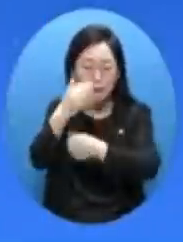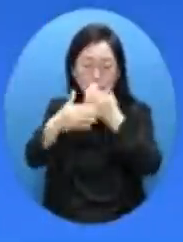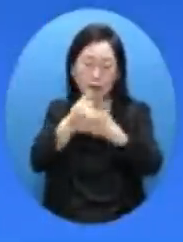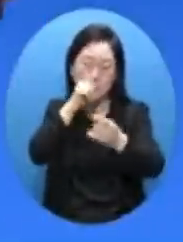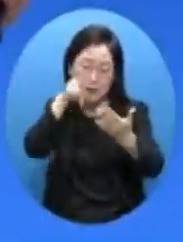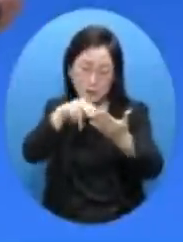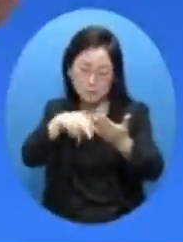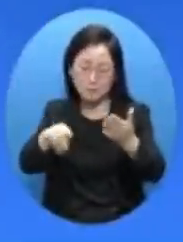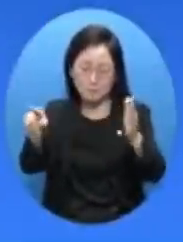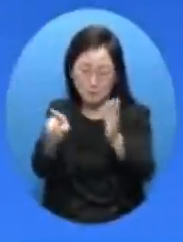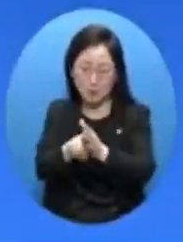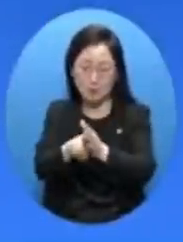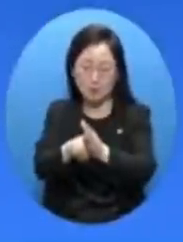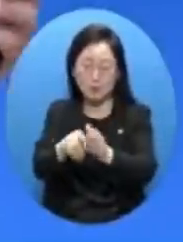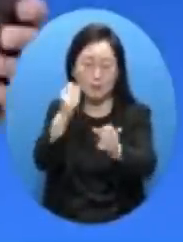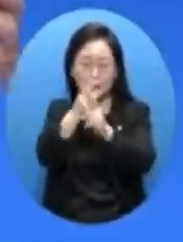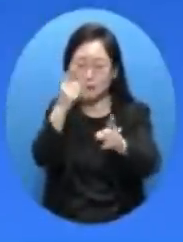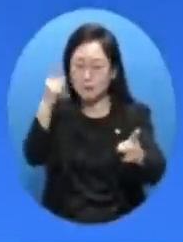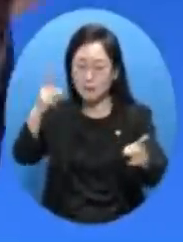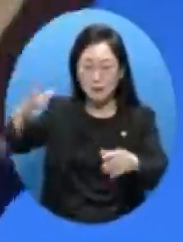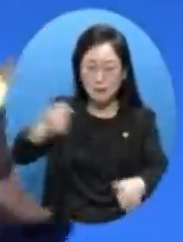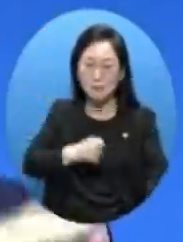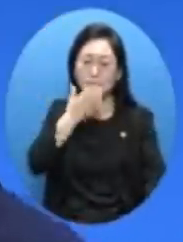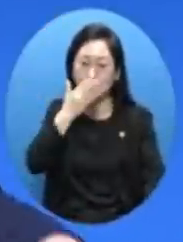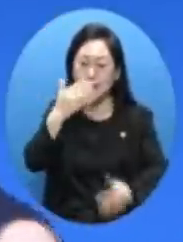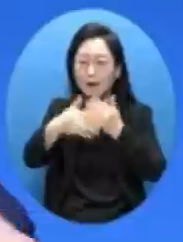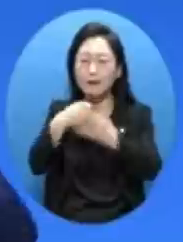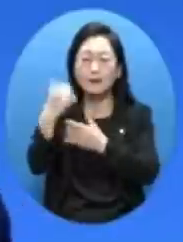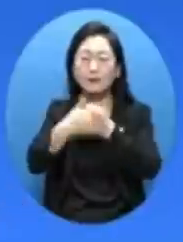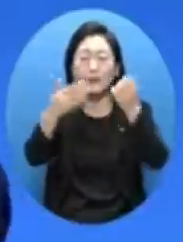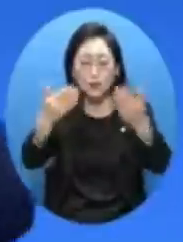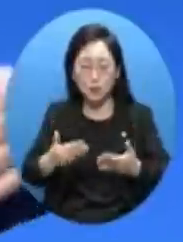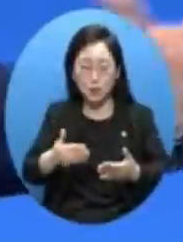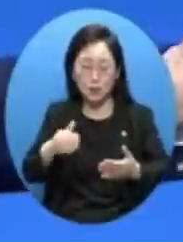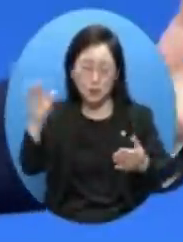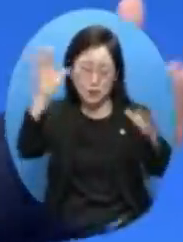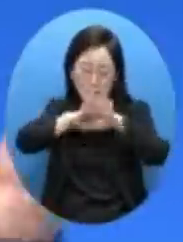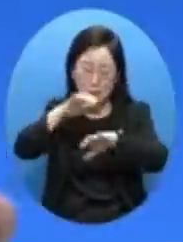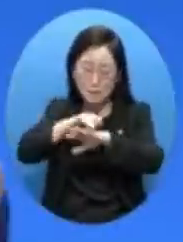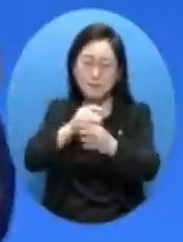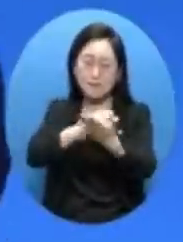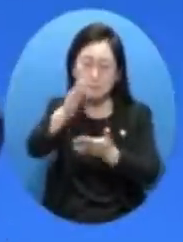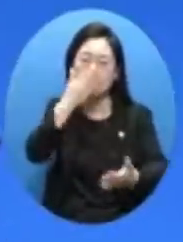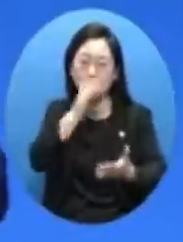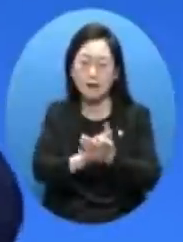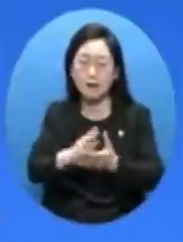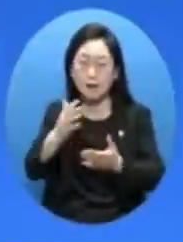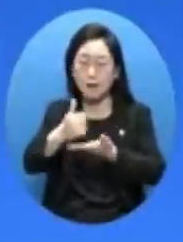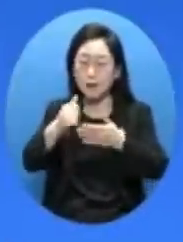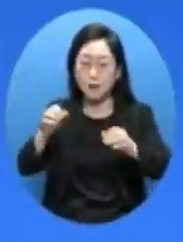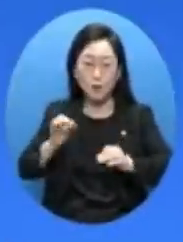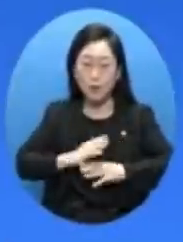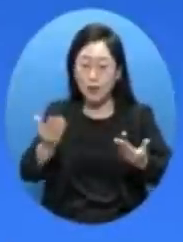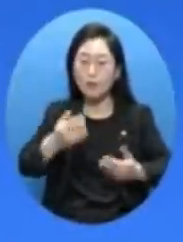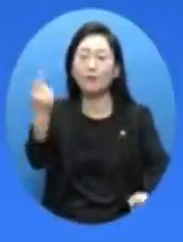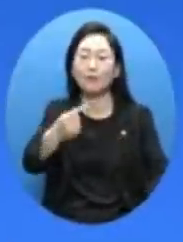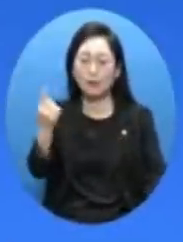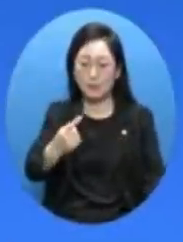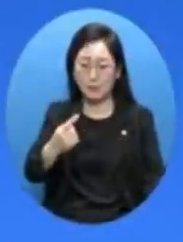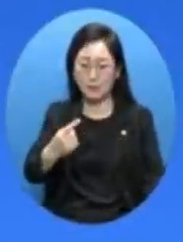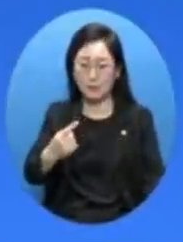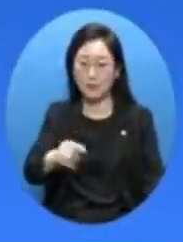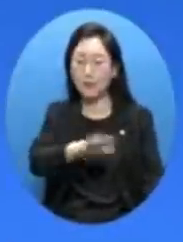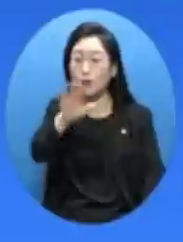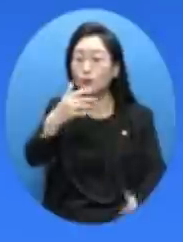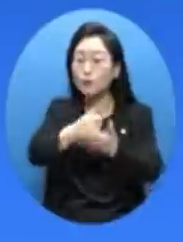승리는 우리의 것입니다. 하나님의 은혜를 베풀어 주십니다. 허합의 관세가 물러가게 되는 것입니다. 주님의 놀라운 역사가 임하게 되는 것입니다. 우린